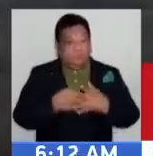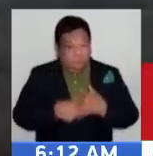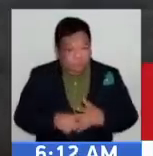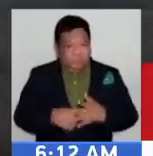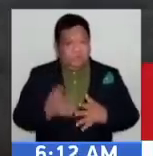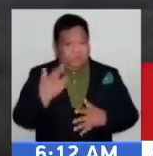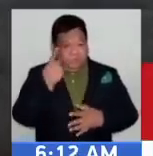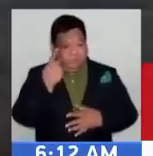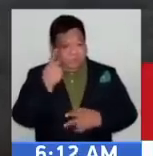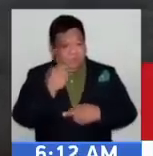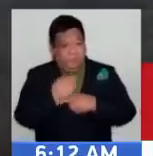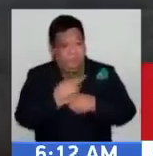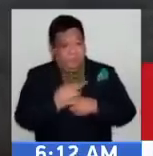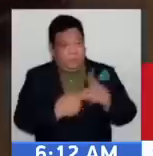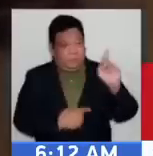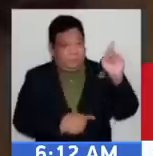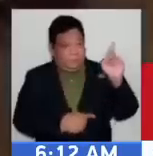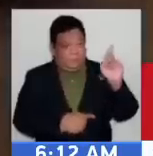kalsada.